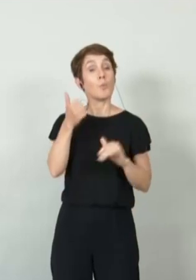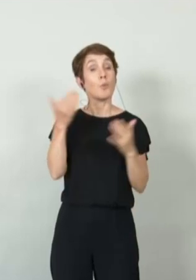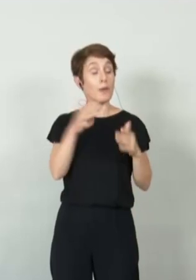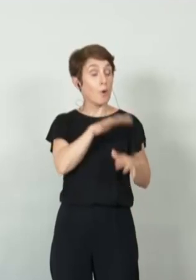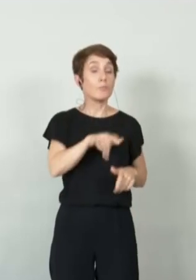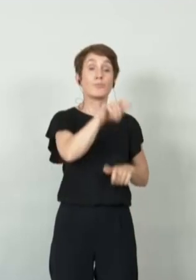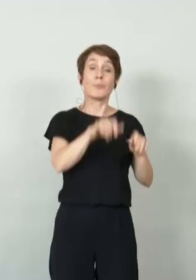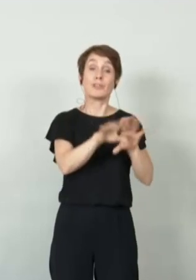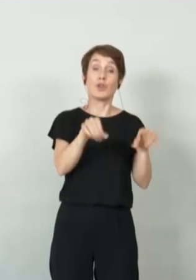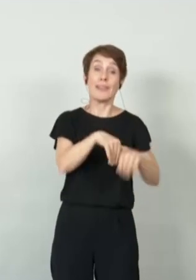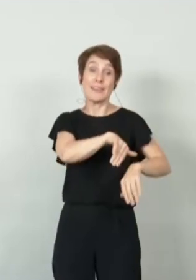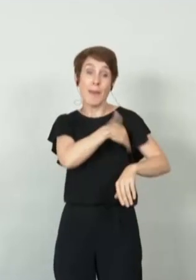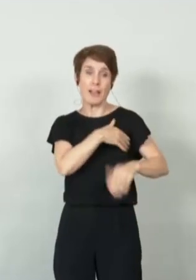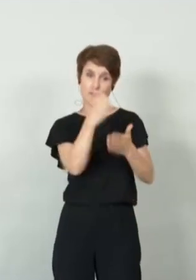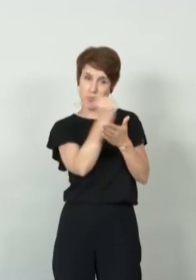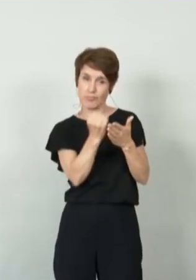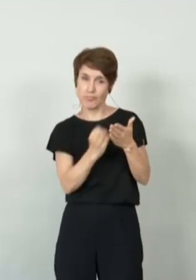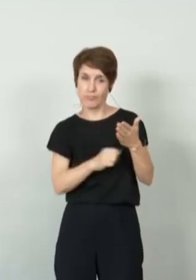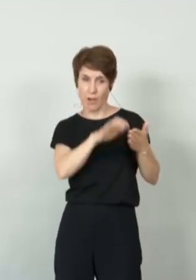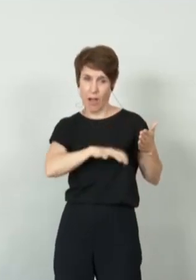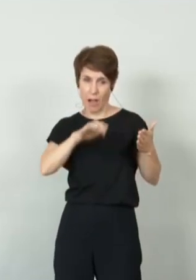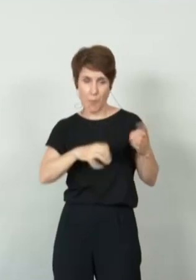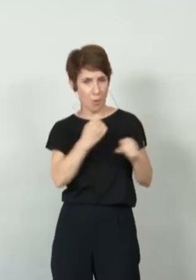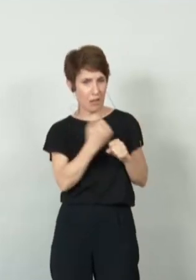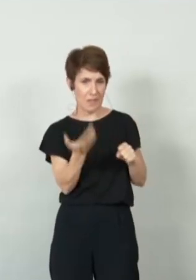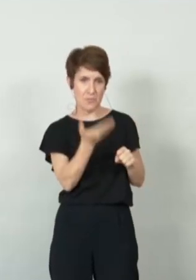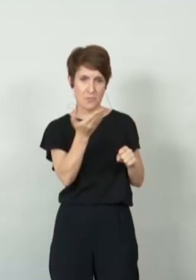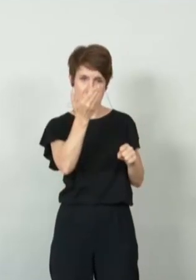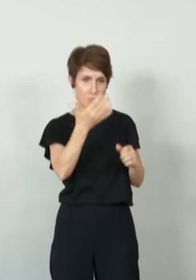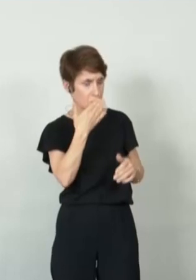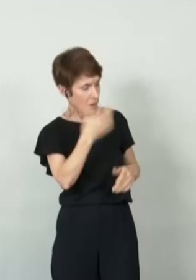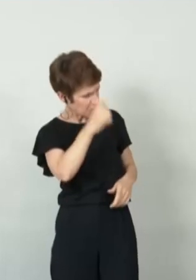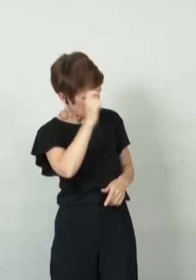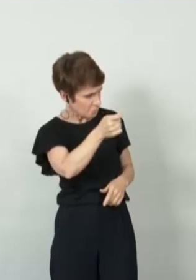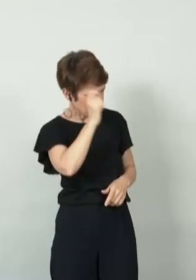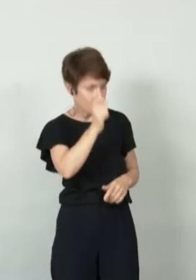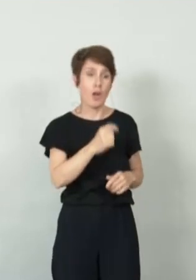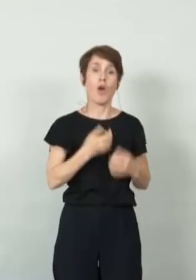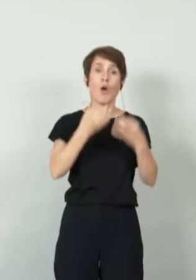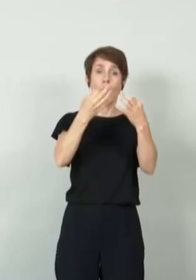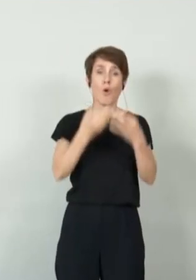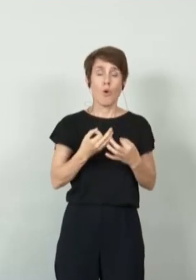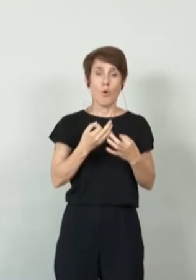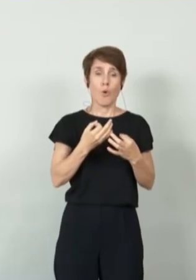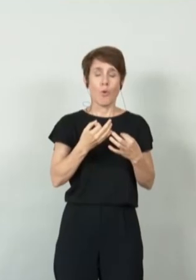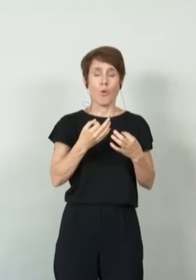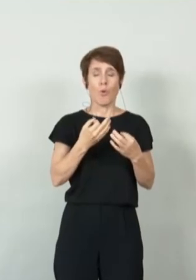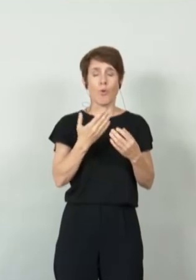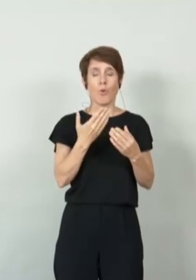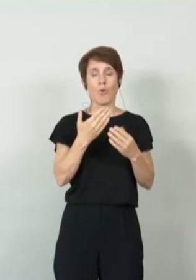a été fourni dans la construction de ces rapports quant administratif est toujours l'occasion de saluer le travail de toutes celles et ceux